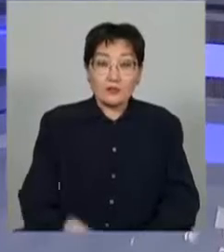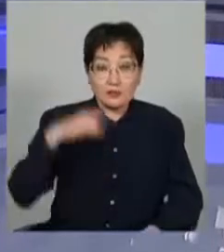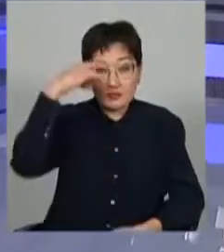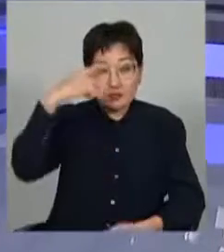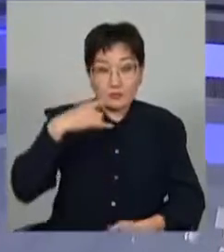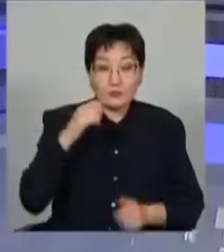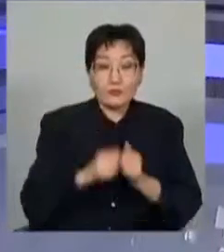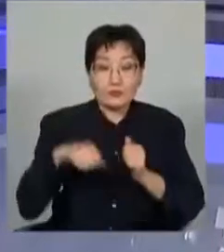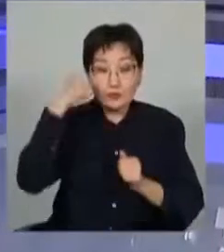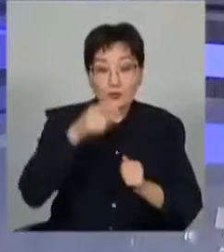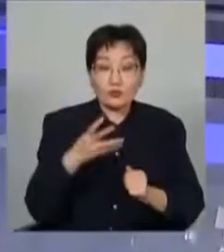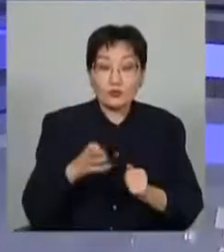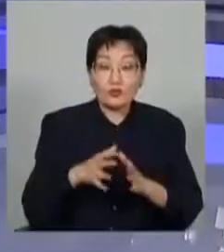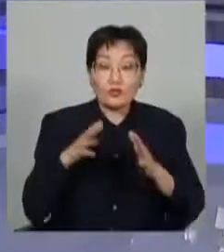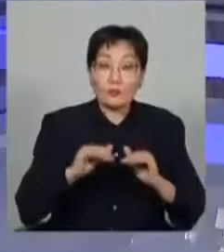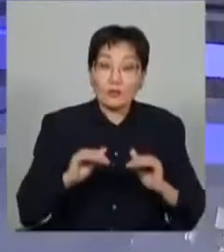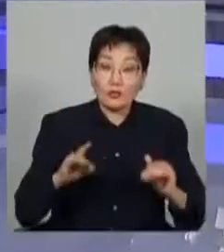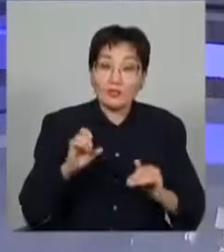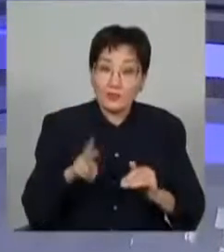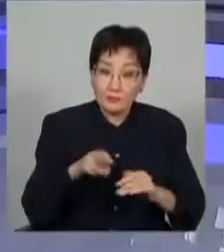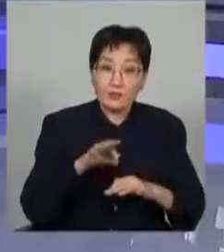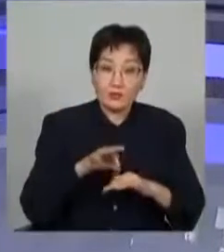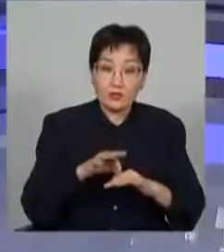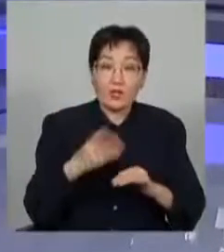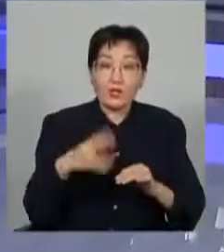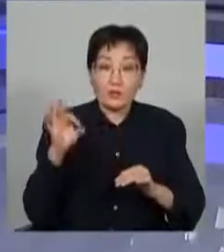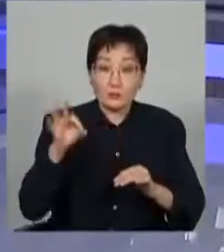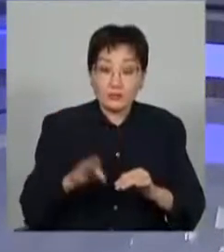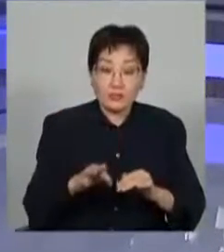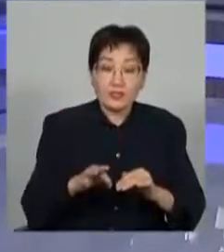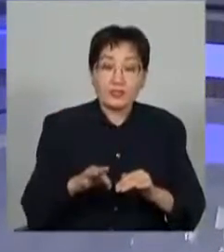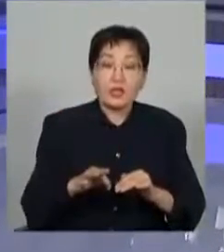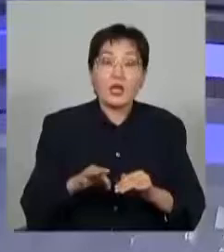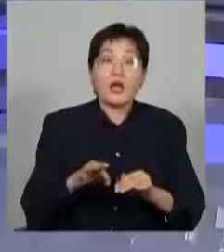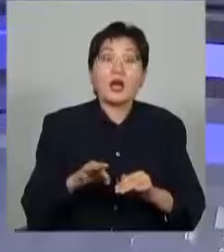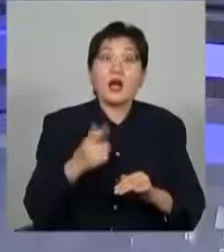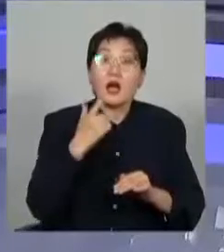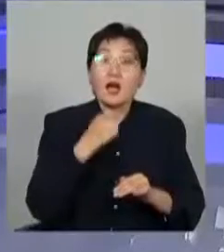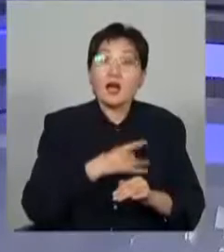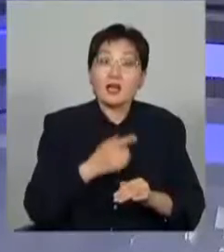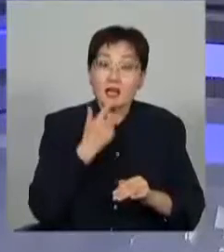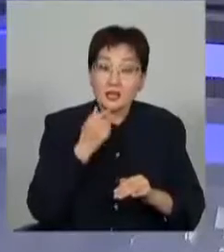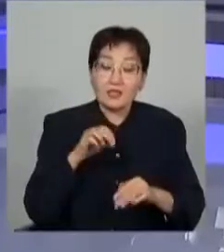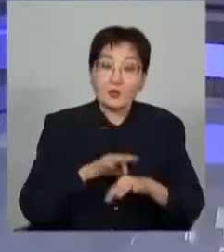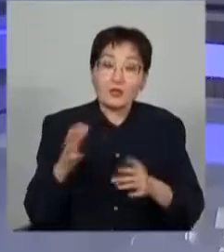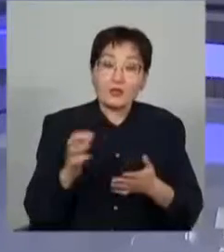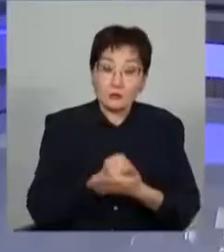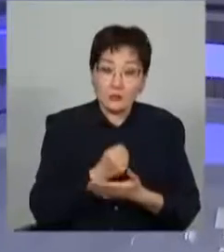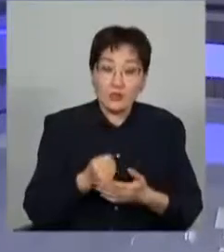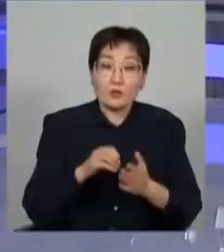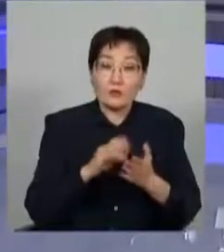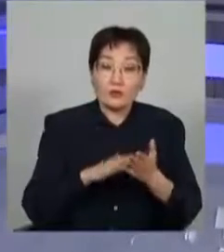Қазақстанда жыл сайын 400-ден аса бала қатерлісікке шалдығады. Олардың 40%-нан аққан ауру табылады. Тек Алматыда обыр дертімен